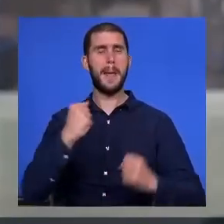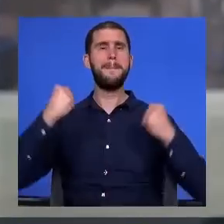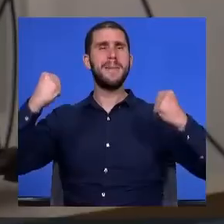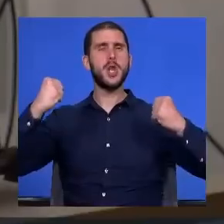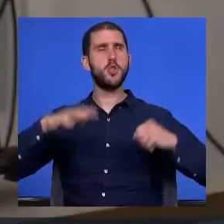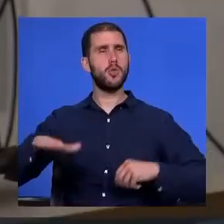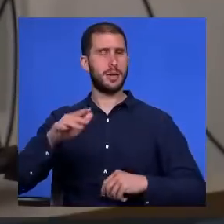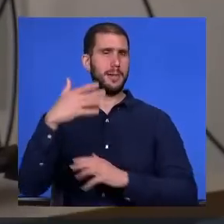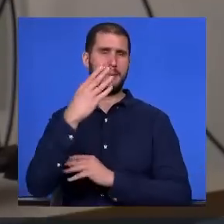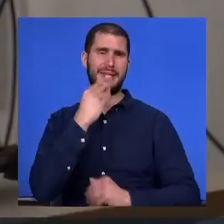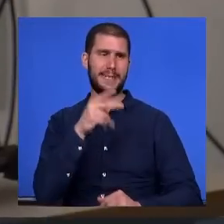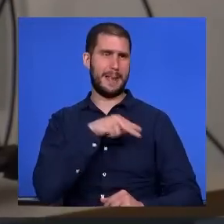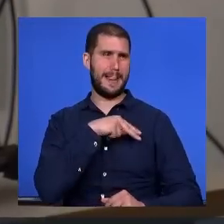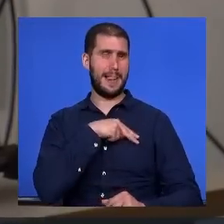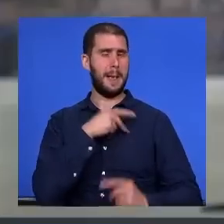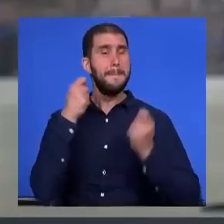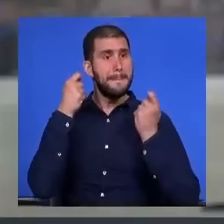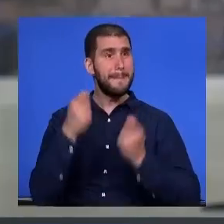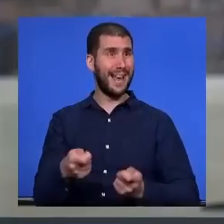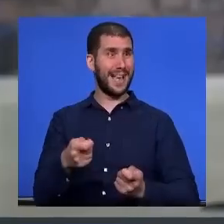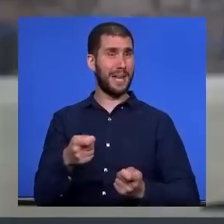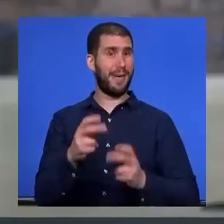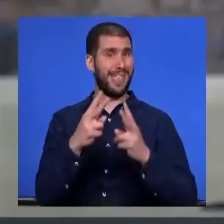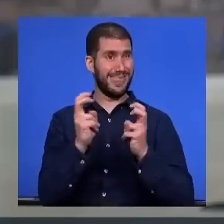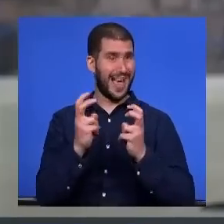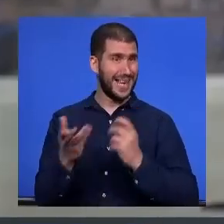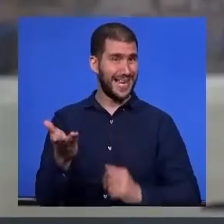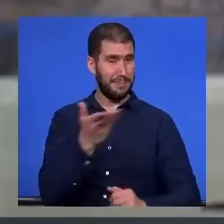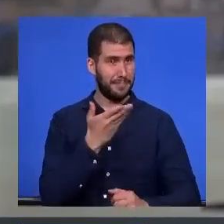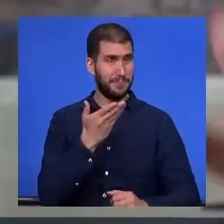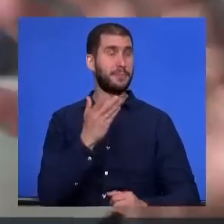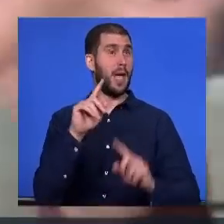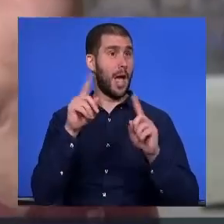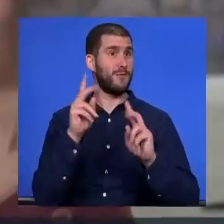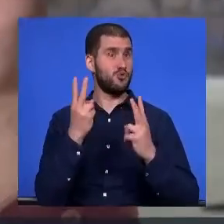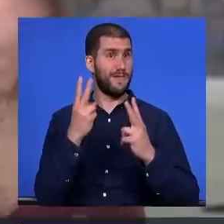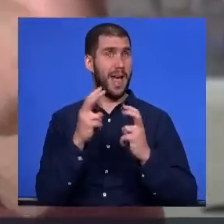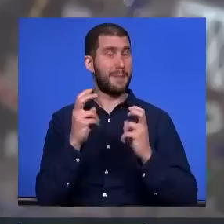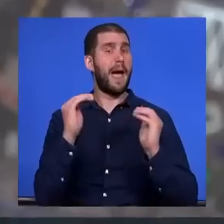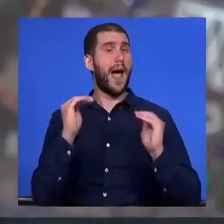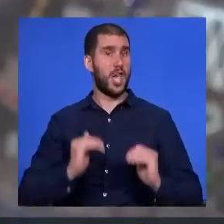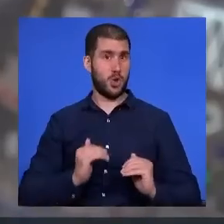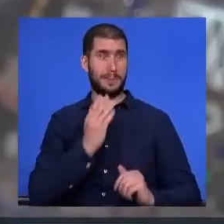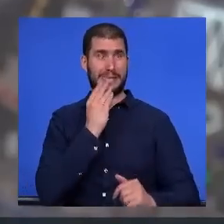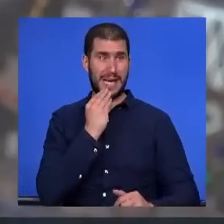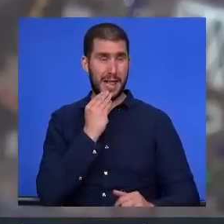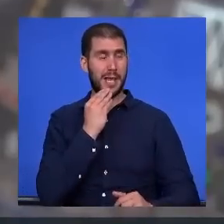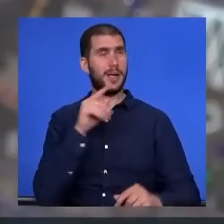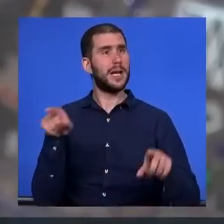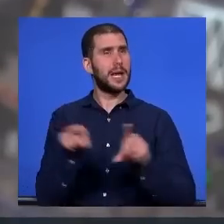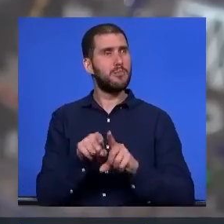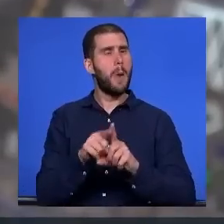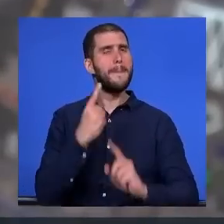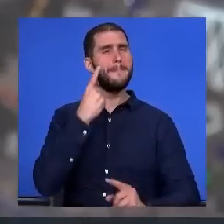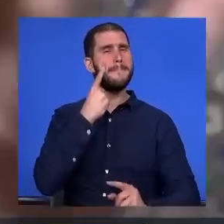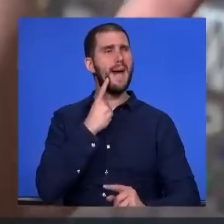שזה מדינת ישראל. מכריחים, מאלצים את הערים, אגב, שוב פעם, הערים היותר מוחלשות בישראל, ממש